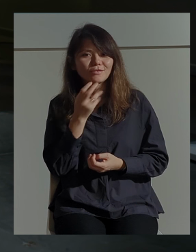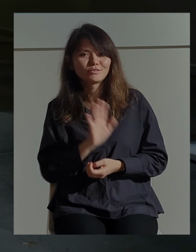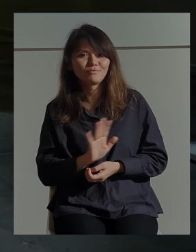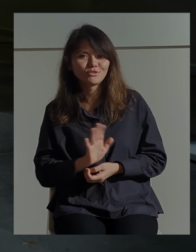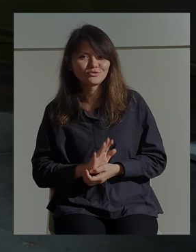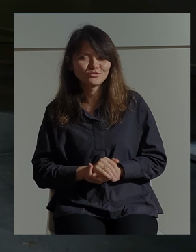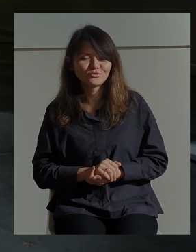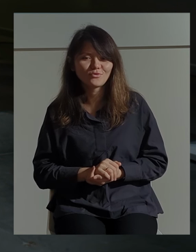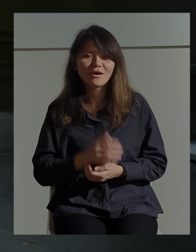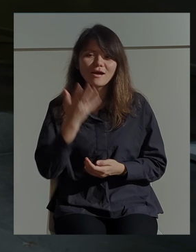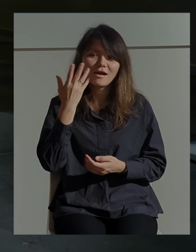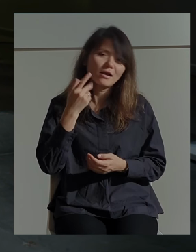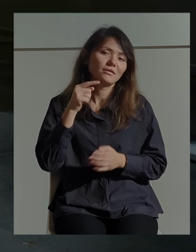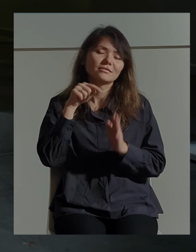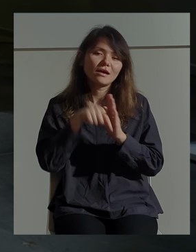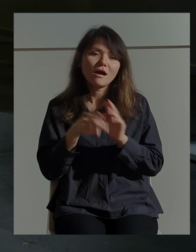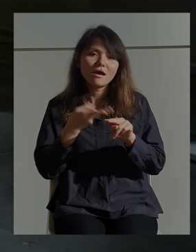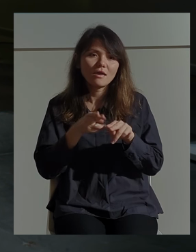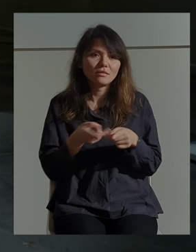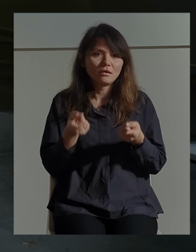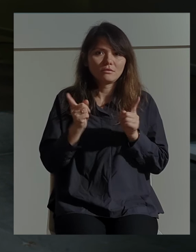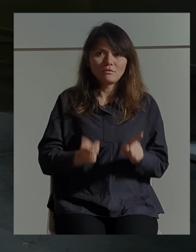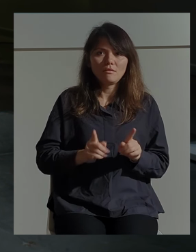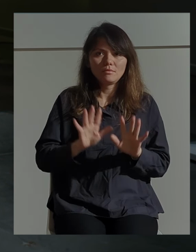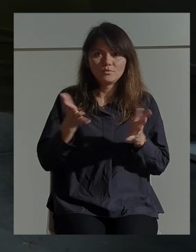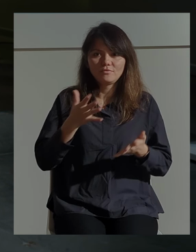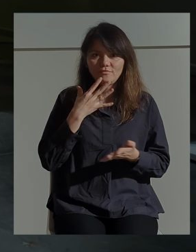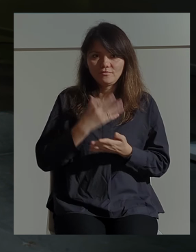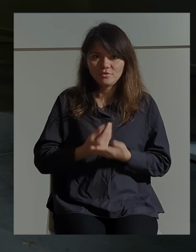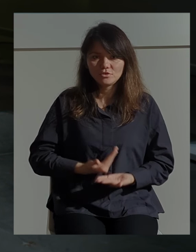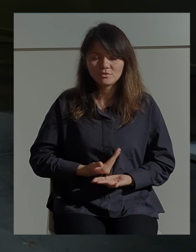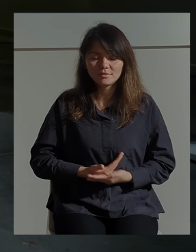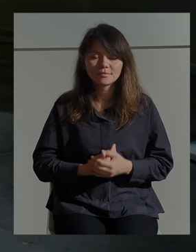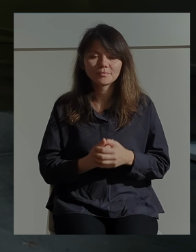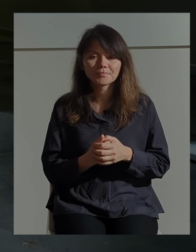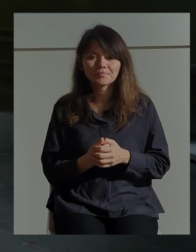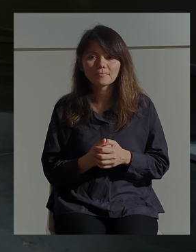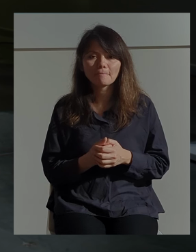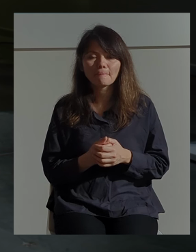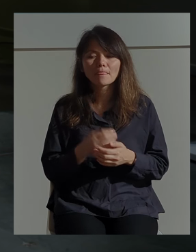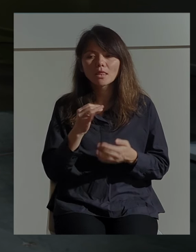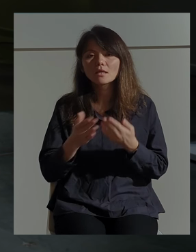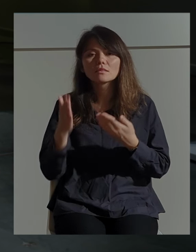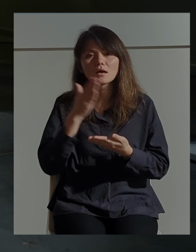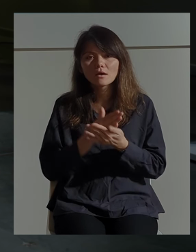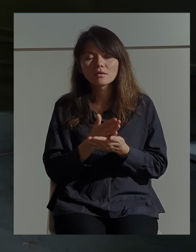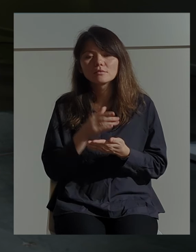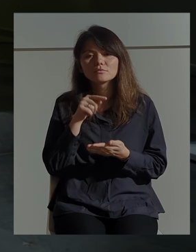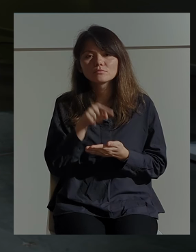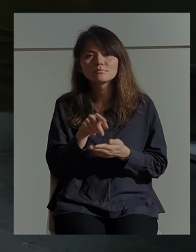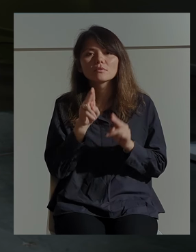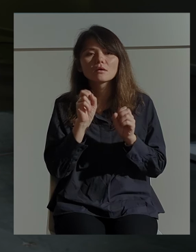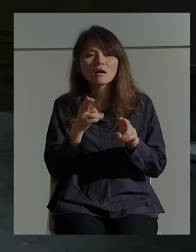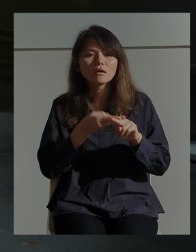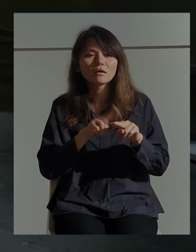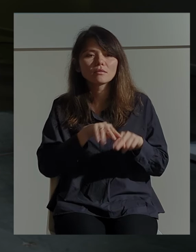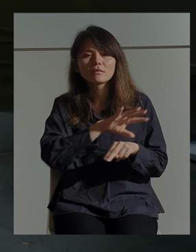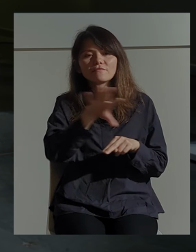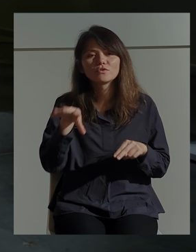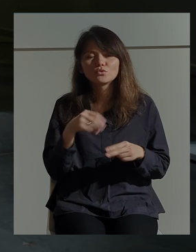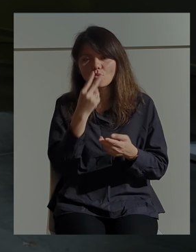Несмешно когда это реализуется вот наконец о том как это всё отображается в